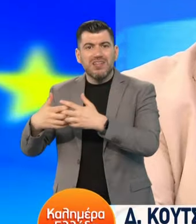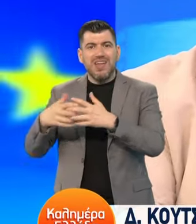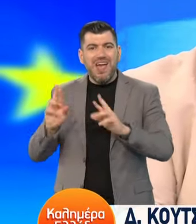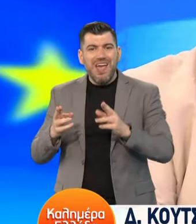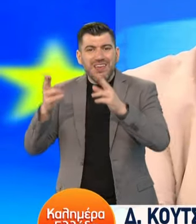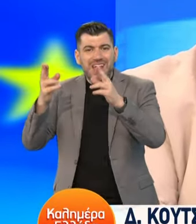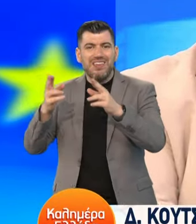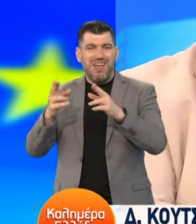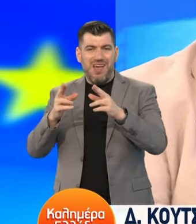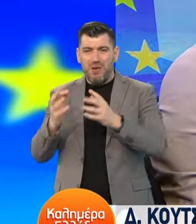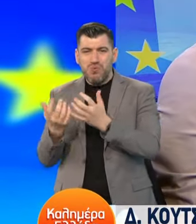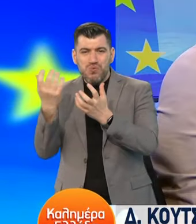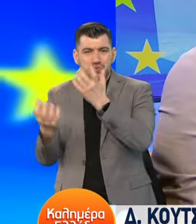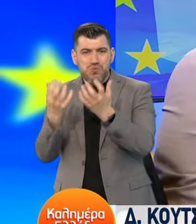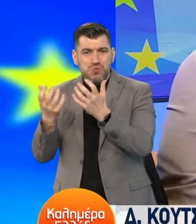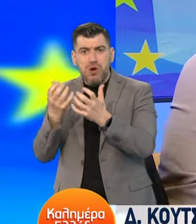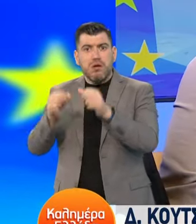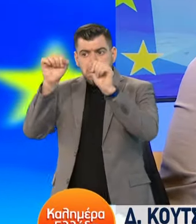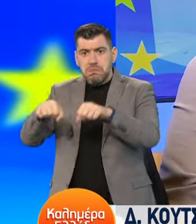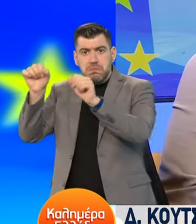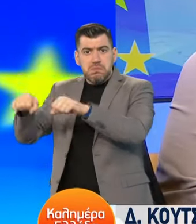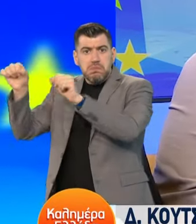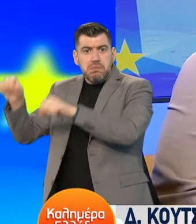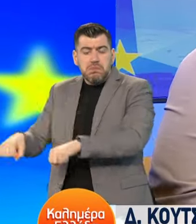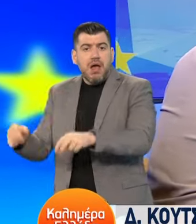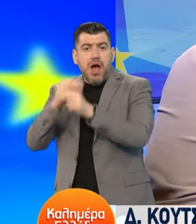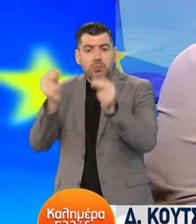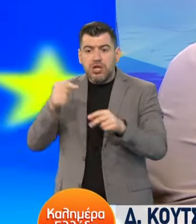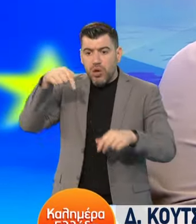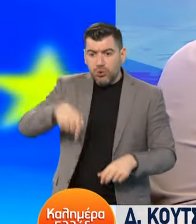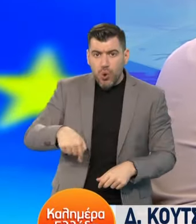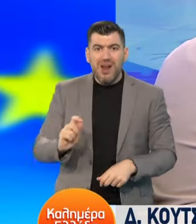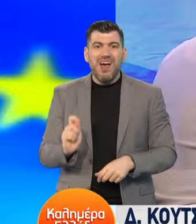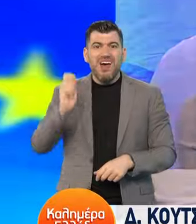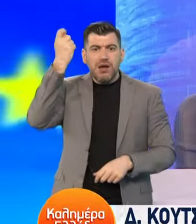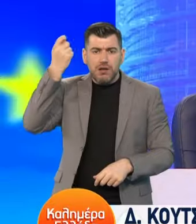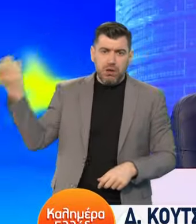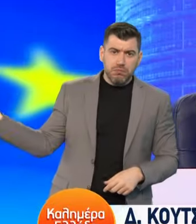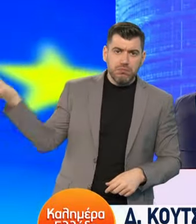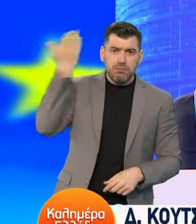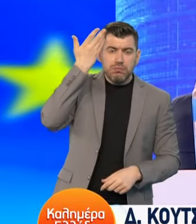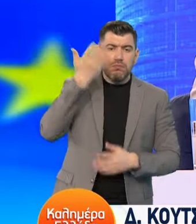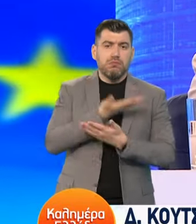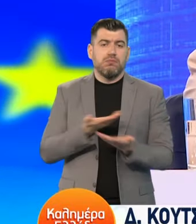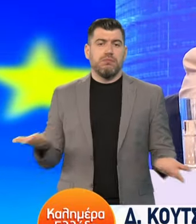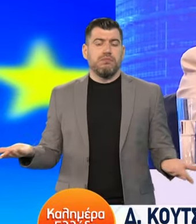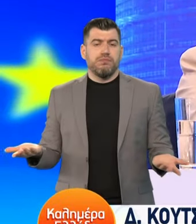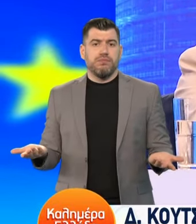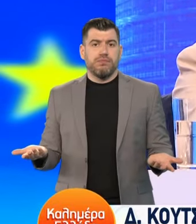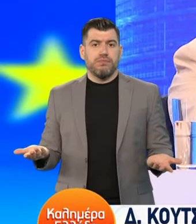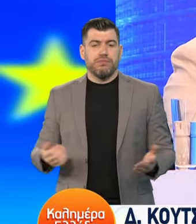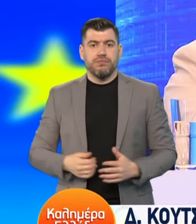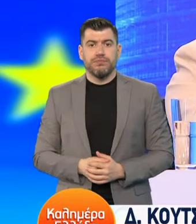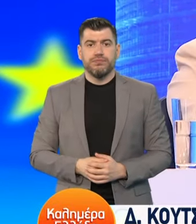πηγών ενέργειας. Με αποτέλεσμα να έχουμε ένα πανάκριβο εμπόρευμα, να γίνεται εμπόρευμα το ρεύμα